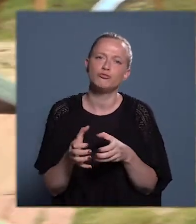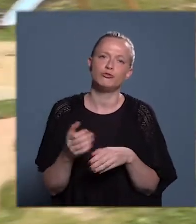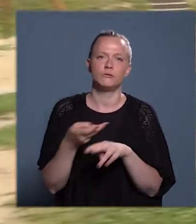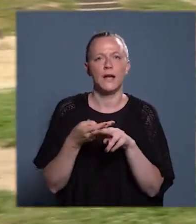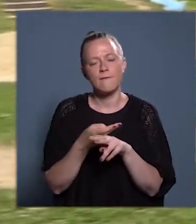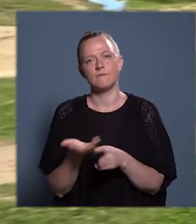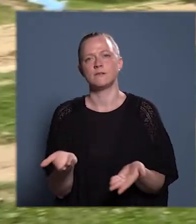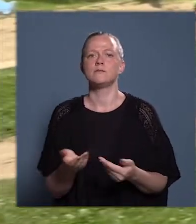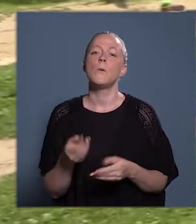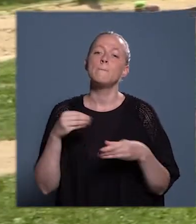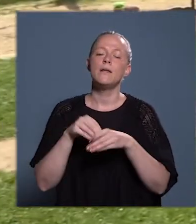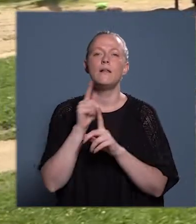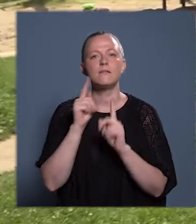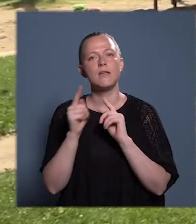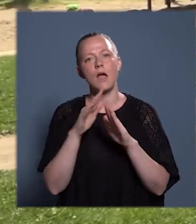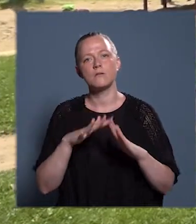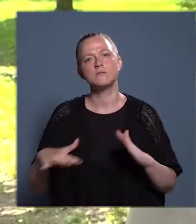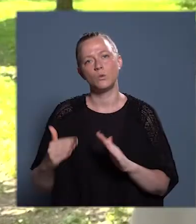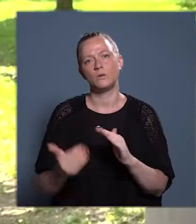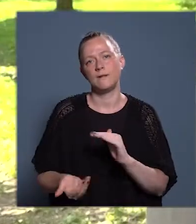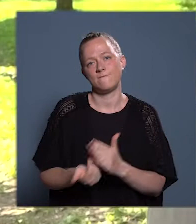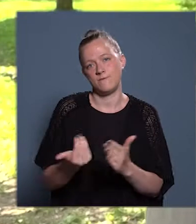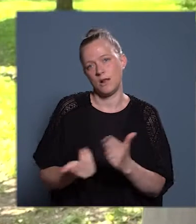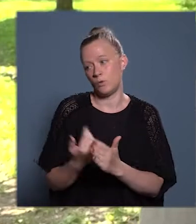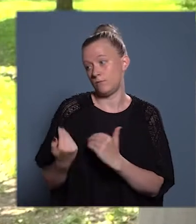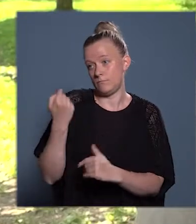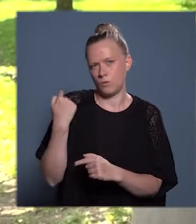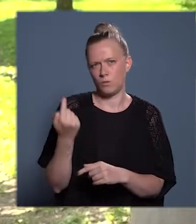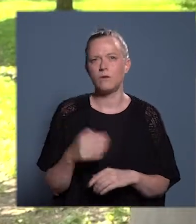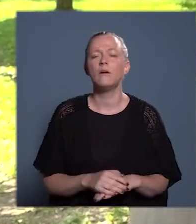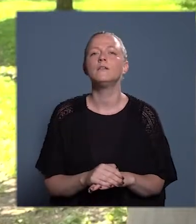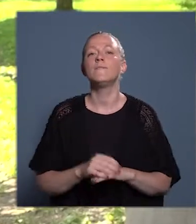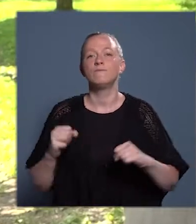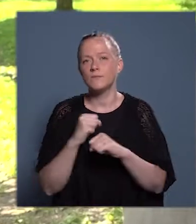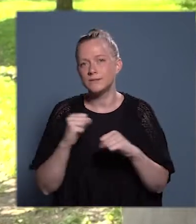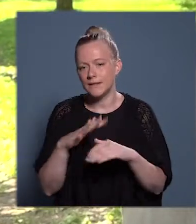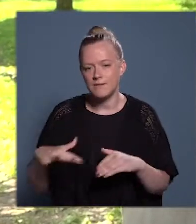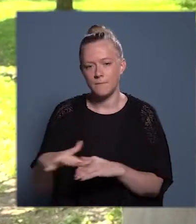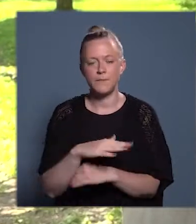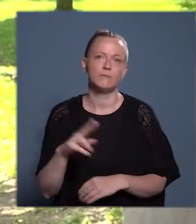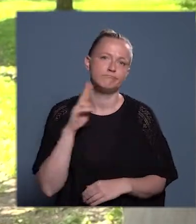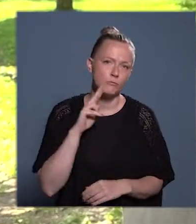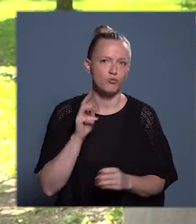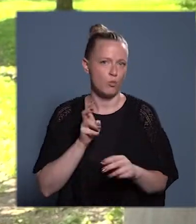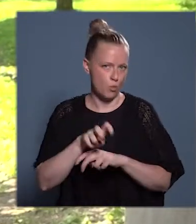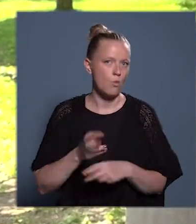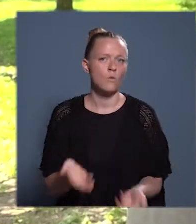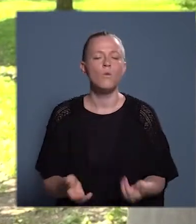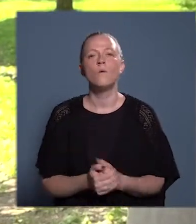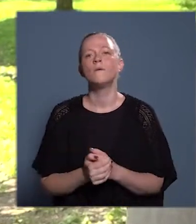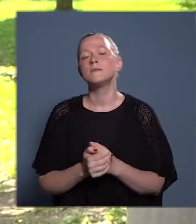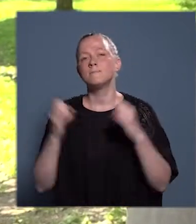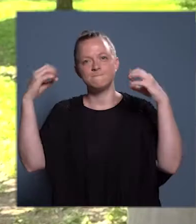benne játszótérfelújítás itt a hátunk mögött, fitnesspálya, toalett hozzá, térvilágítás